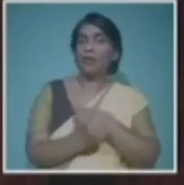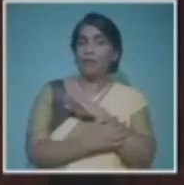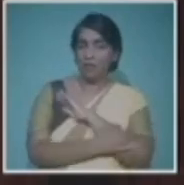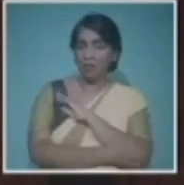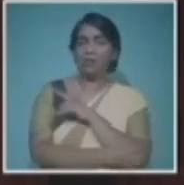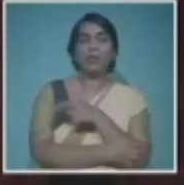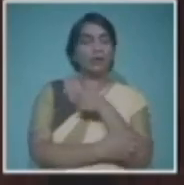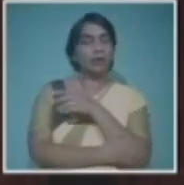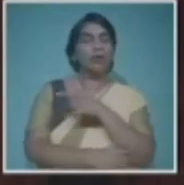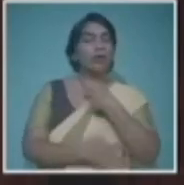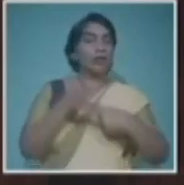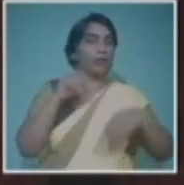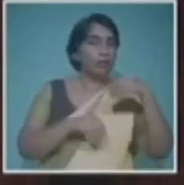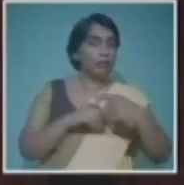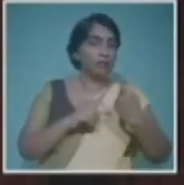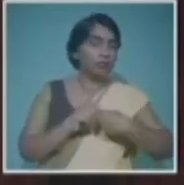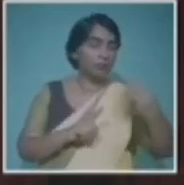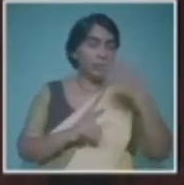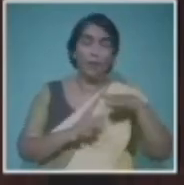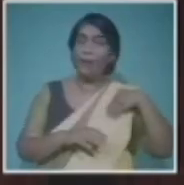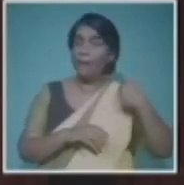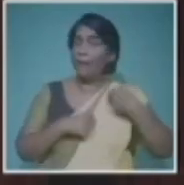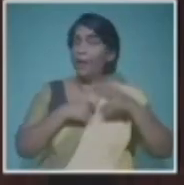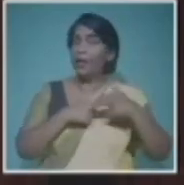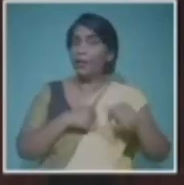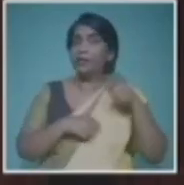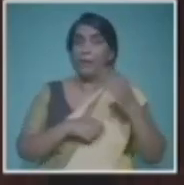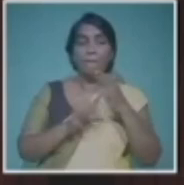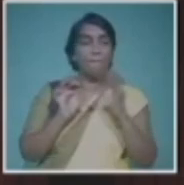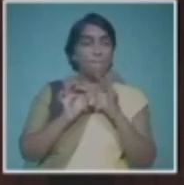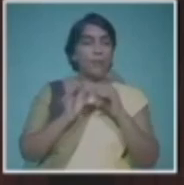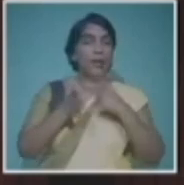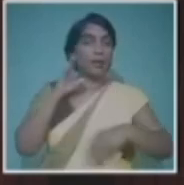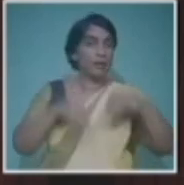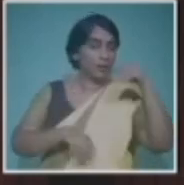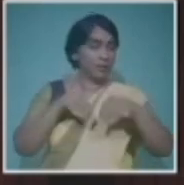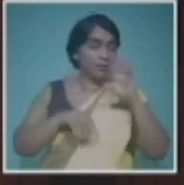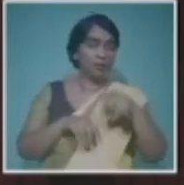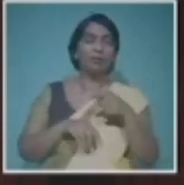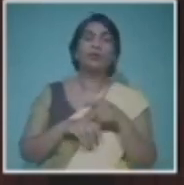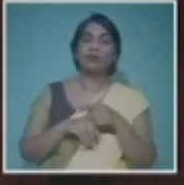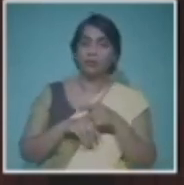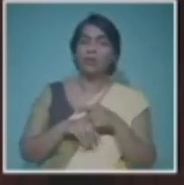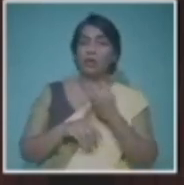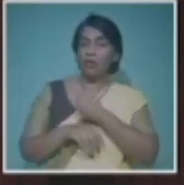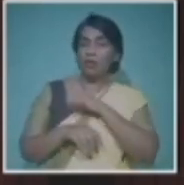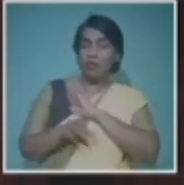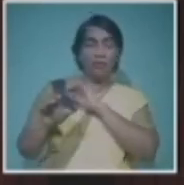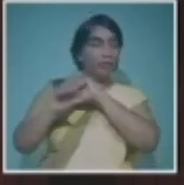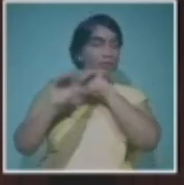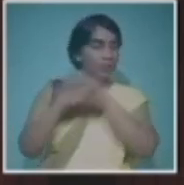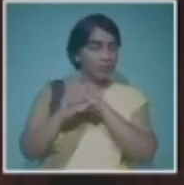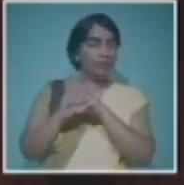නමක් උන්වහන්සේගේ දේශපාලන පන්නරයට ප්‍රධානම හේතු වුණේ ඒ බද්දගම දේශපාලනය තුළ තිබිච්ච ඒ සරණංකර ආන්දෝලන ඇතුළු ඒ